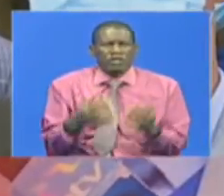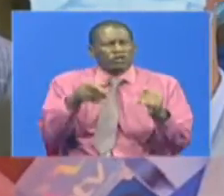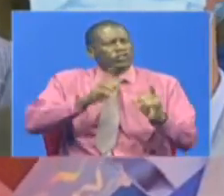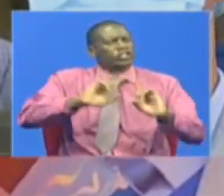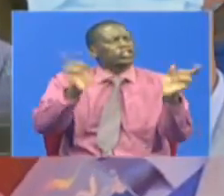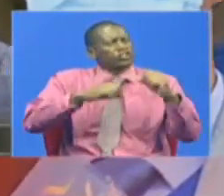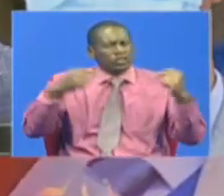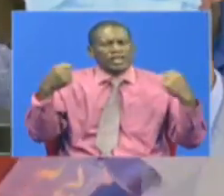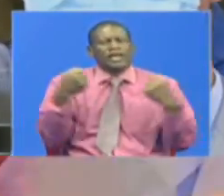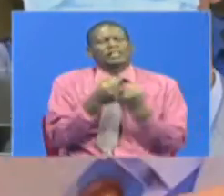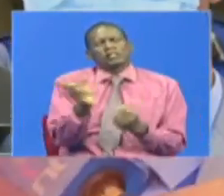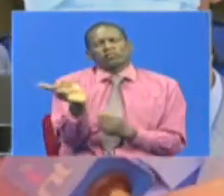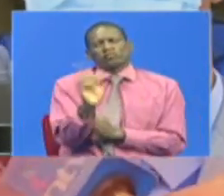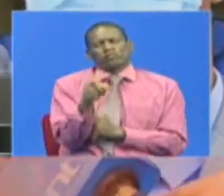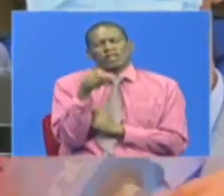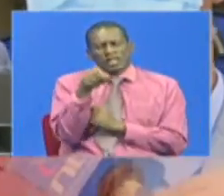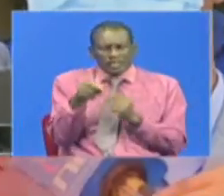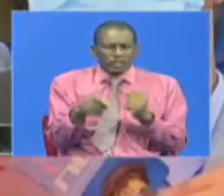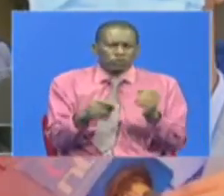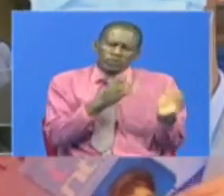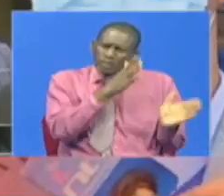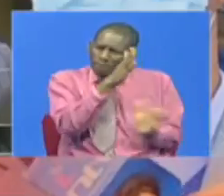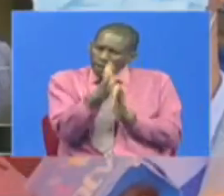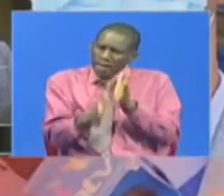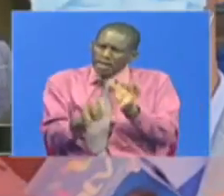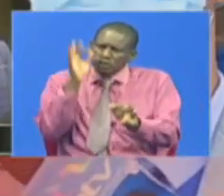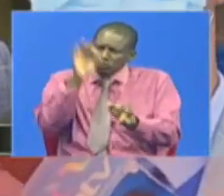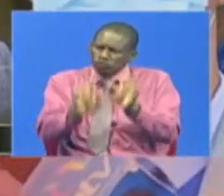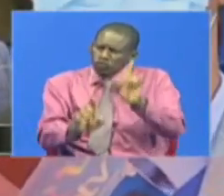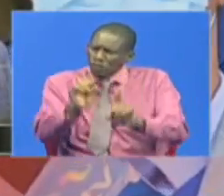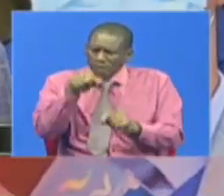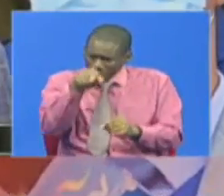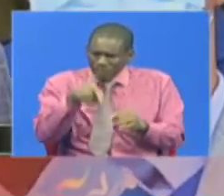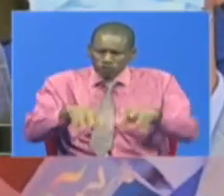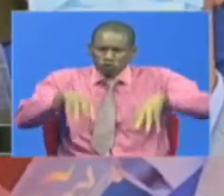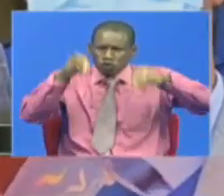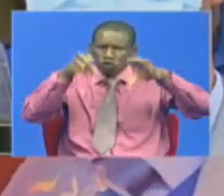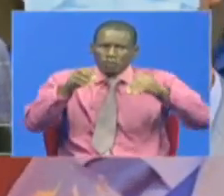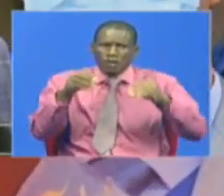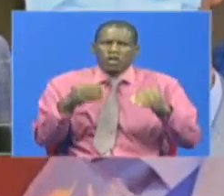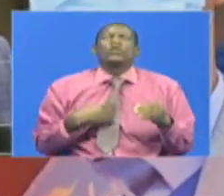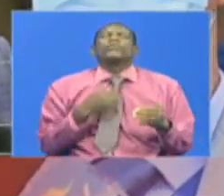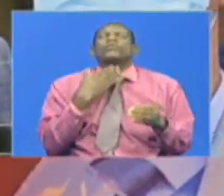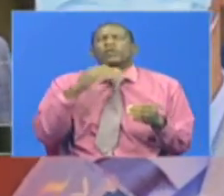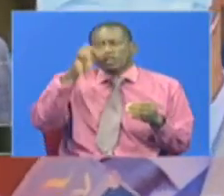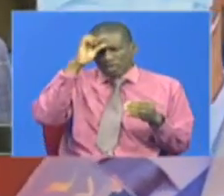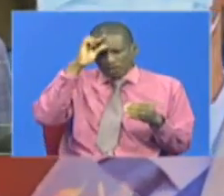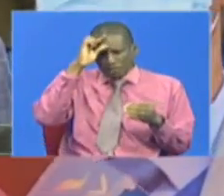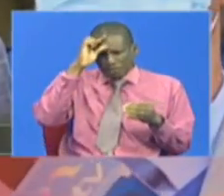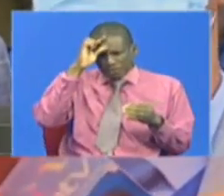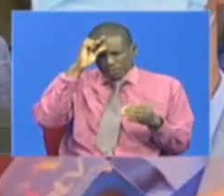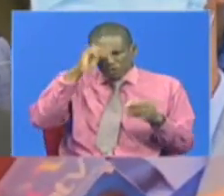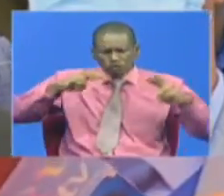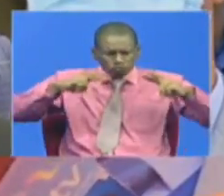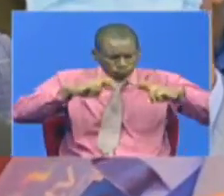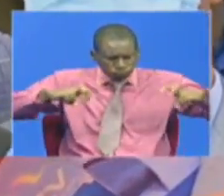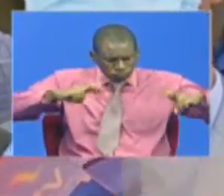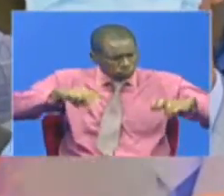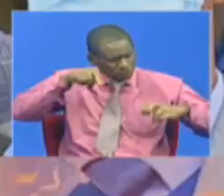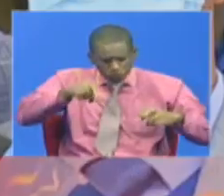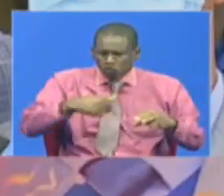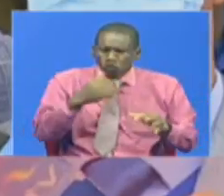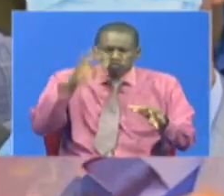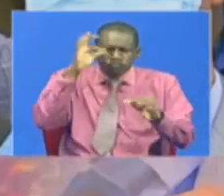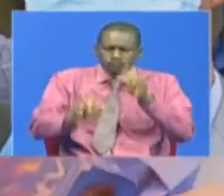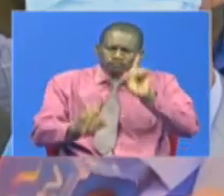was a deliberate planned fire, and we would like the government to take to leave no stone unturned to make